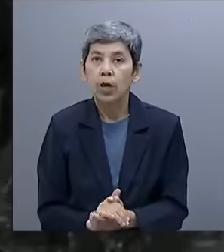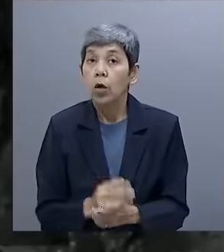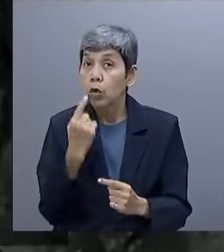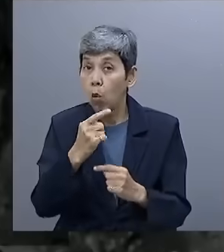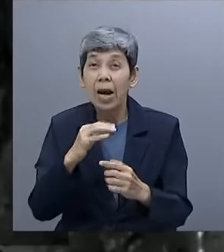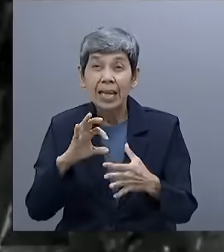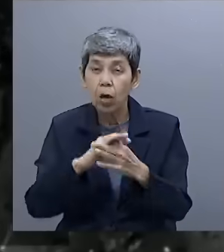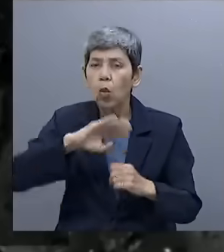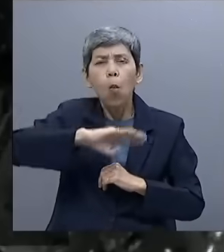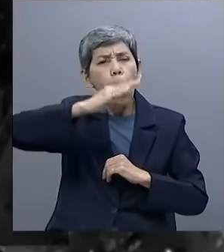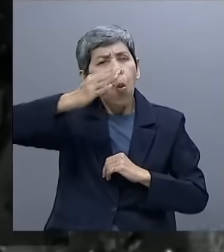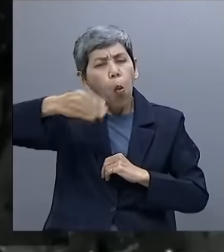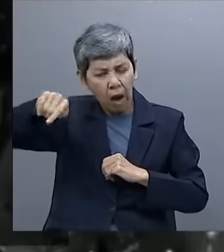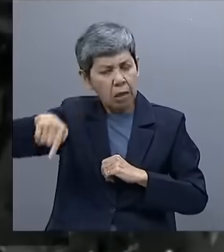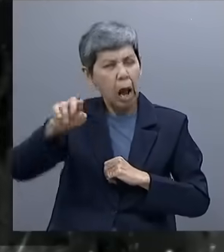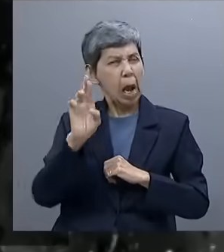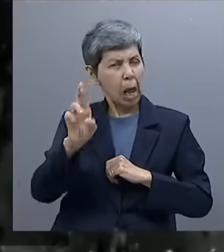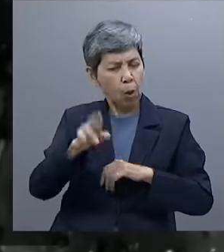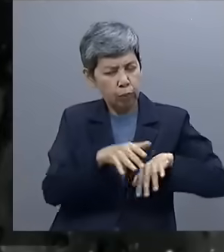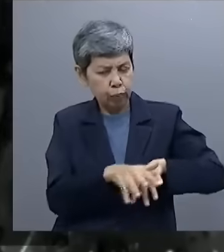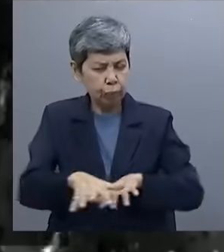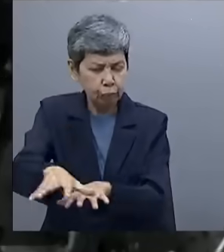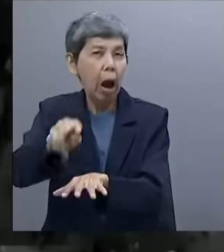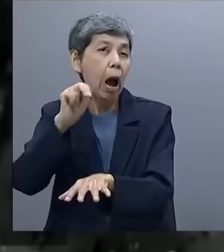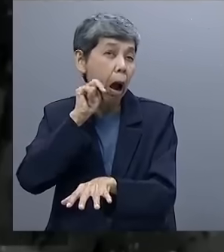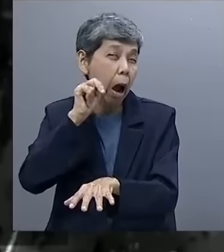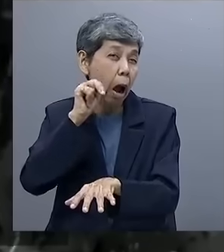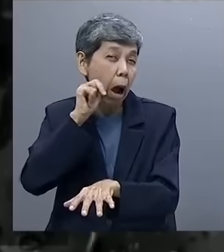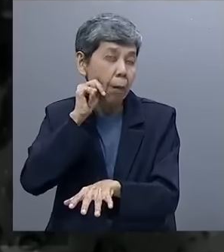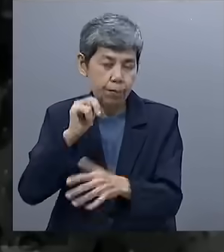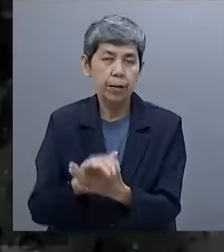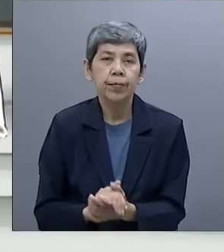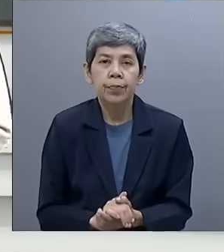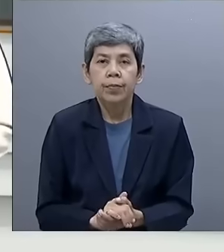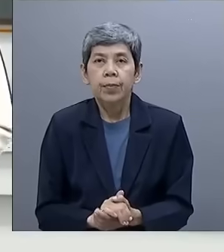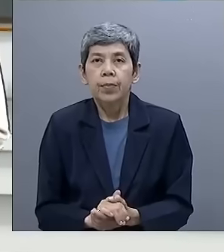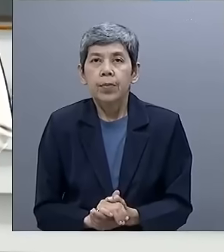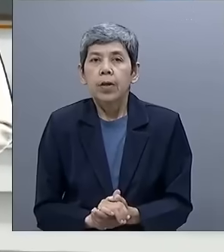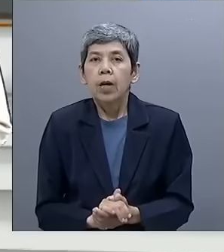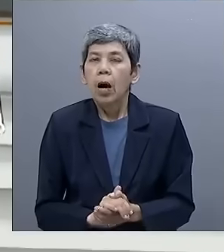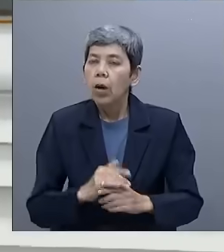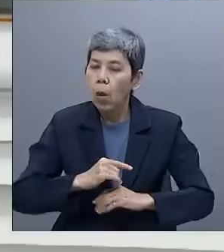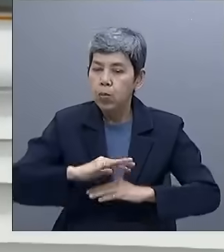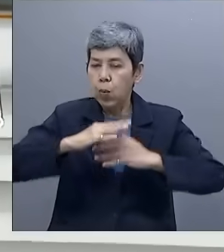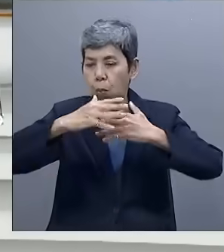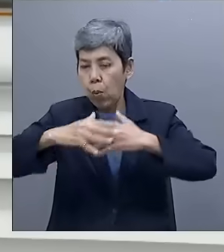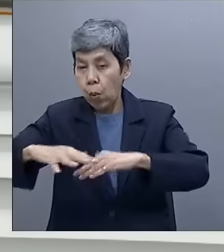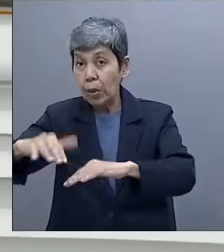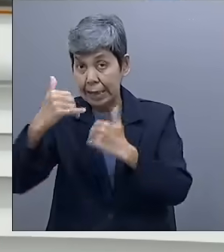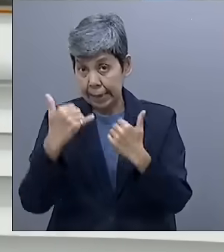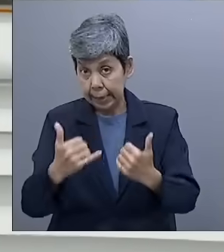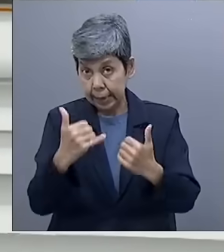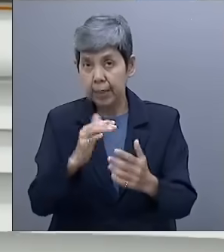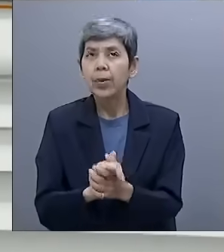ผู้ที่อาศัยอยู่ตามพื้นที่ลาดเชิงเขาใกล้ทางน้ำไหลผ่านและในจุดที่เป็นพื้นที่ลุ่มค่ะในส่วนของคลื่นลมในทะเลนะคะในช่วงนี้นะ